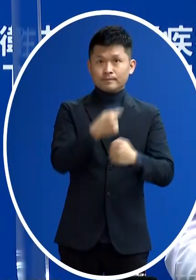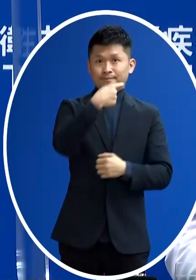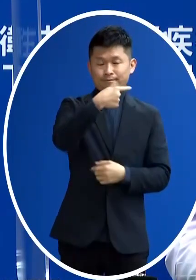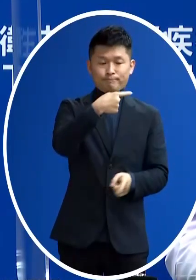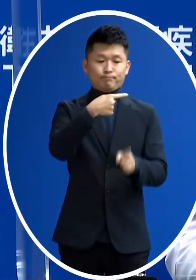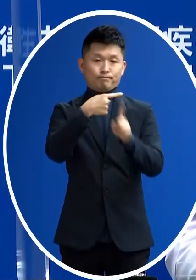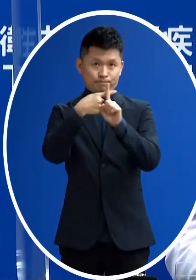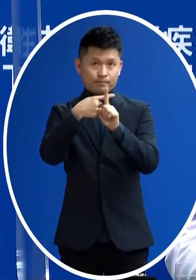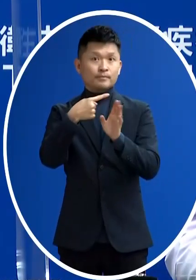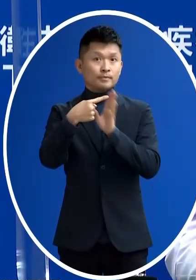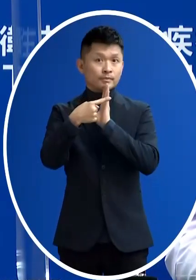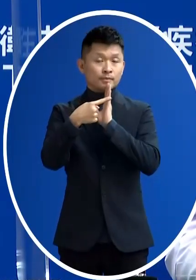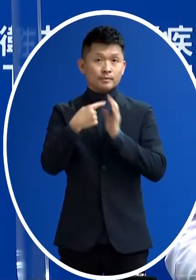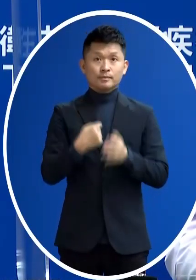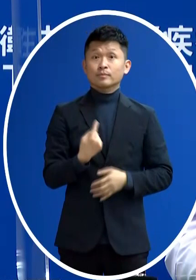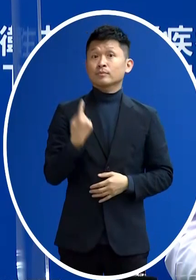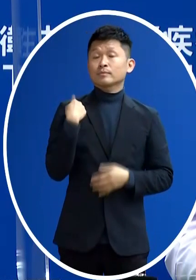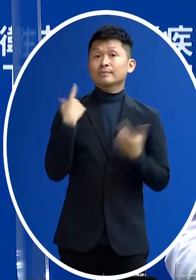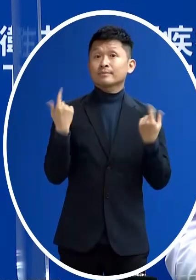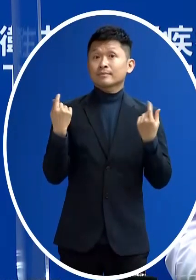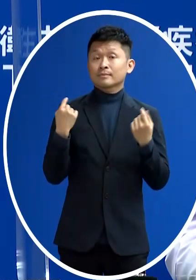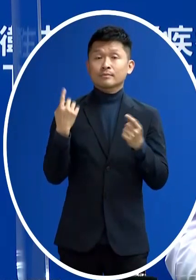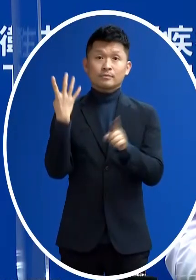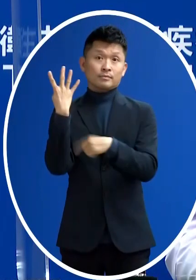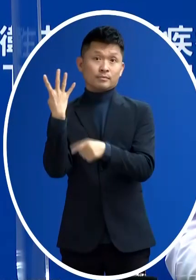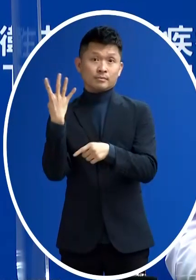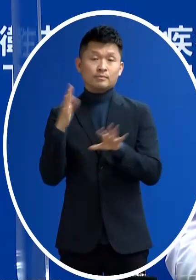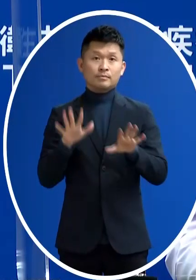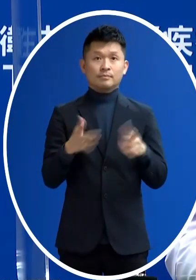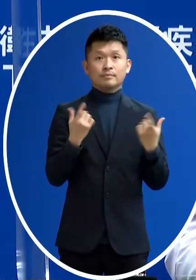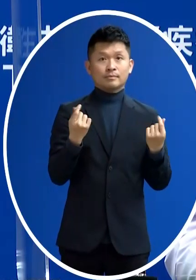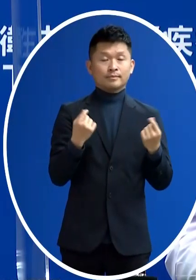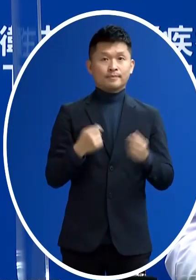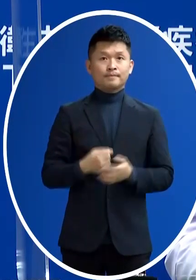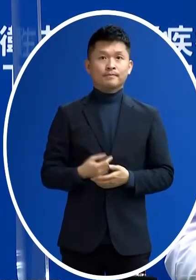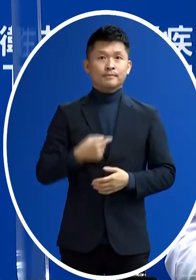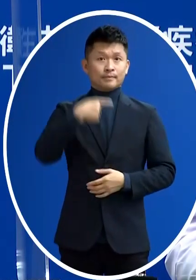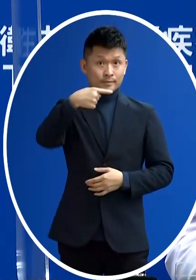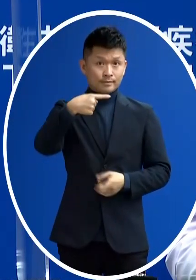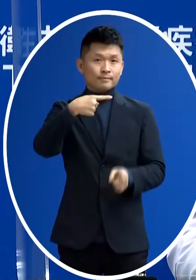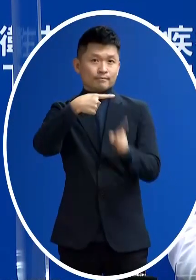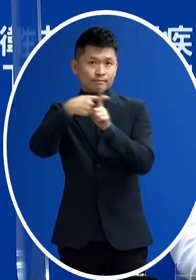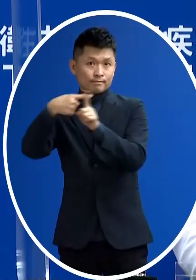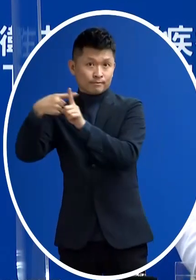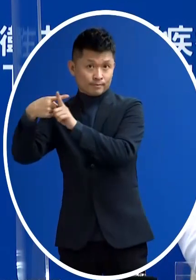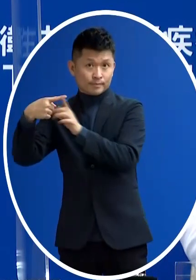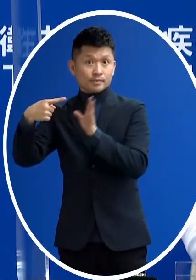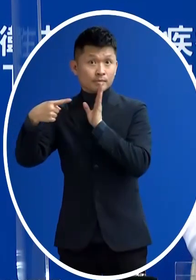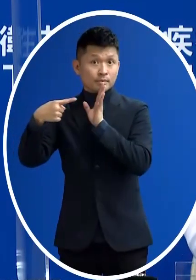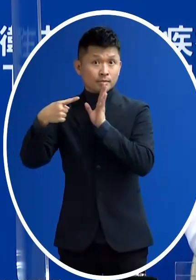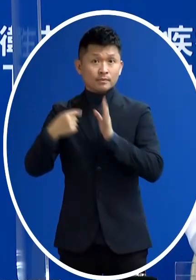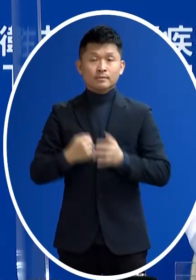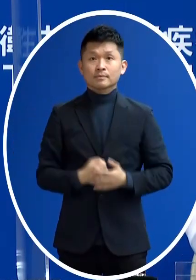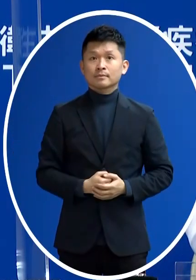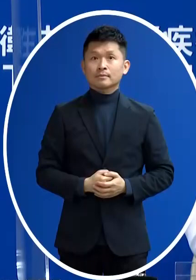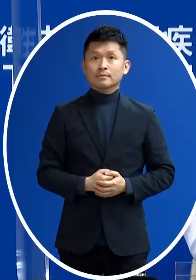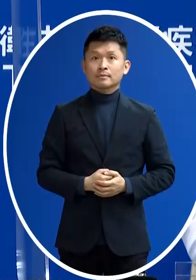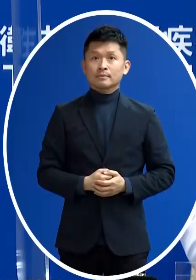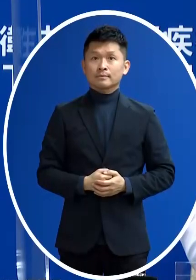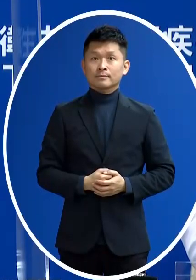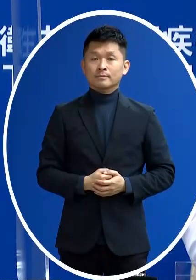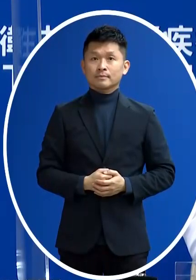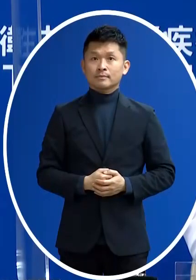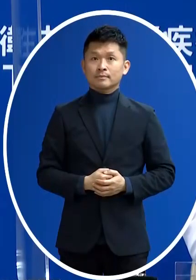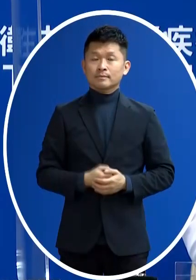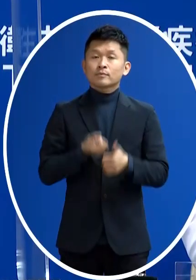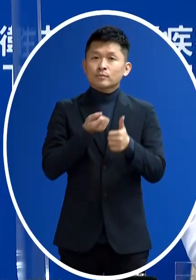阳哈。昨天也是四例哈，那也全部都是阴转阳哈。那现在相对的，整体的一个